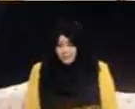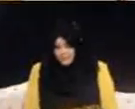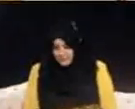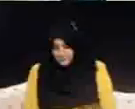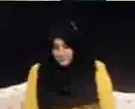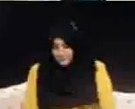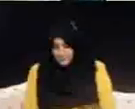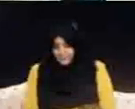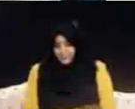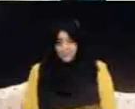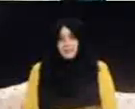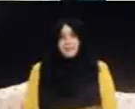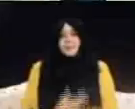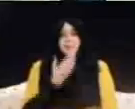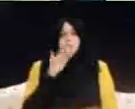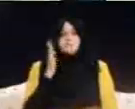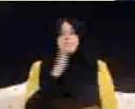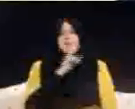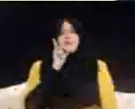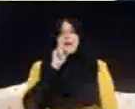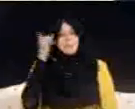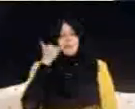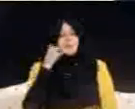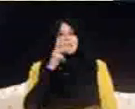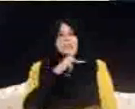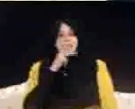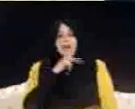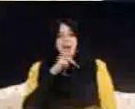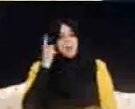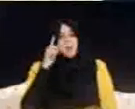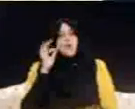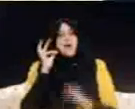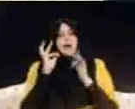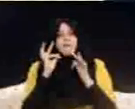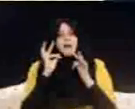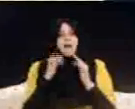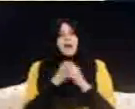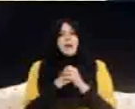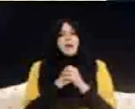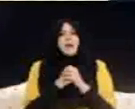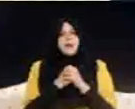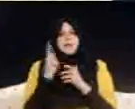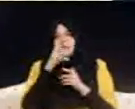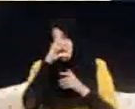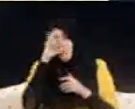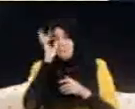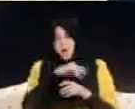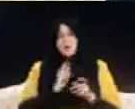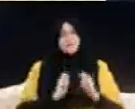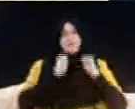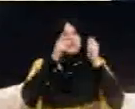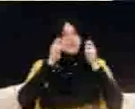شكرا جزيلا. ناصرة مسكيك ده تسأل دكتور عن حكم وضع صور الميت في البيت